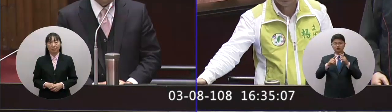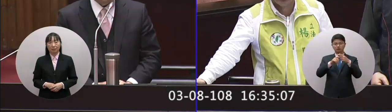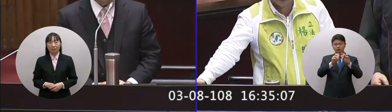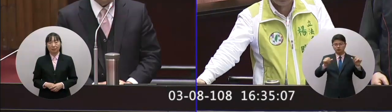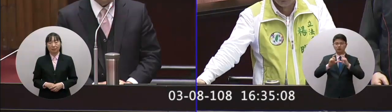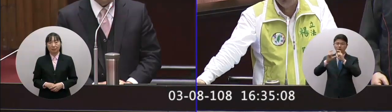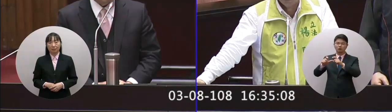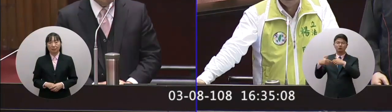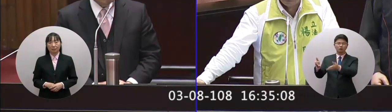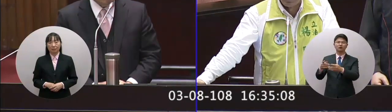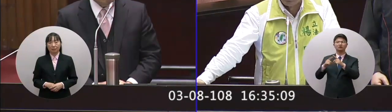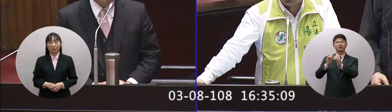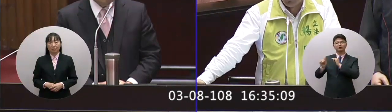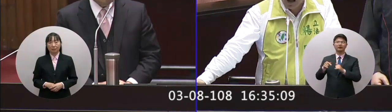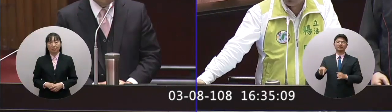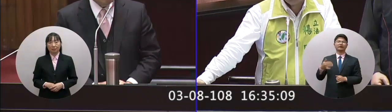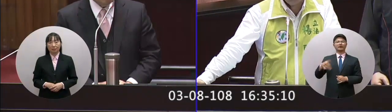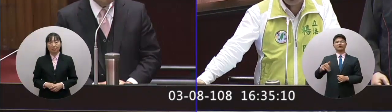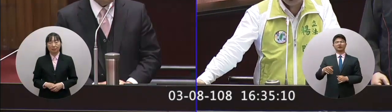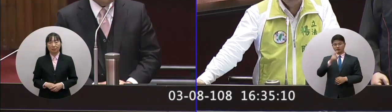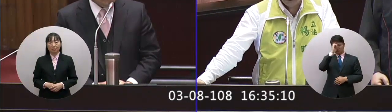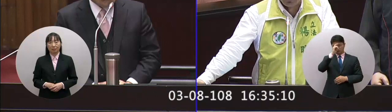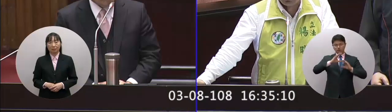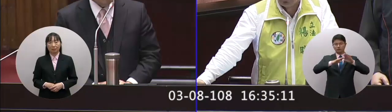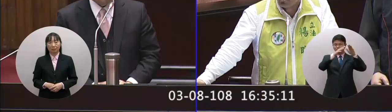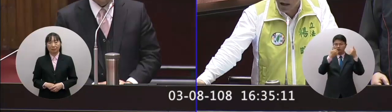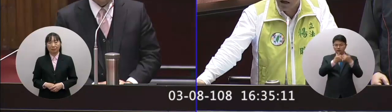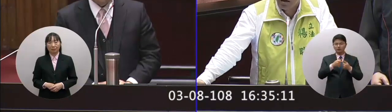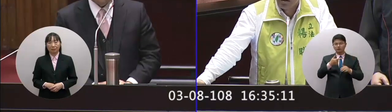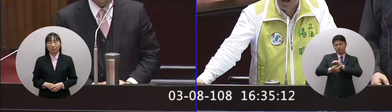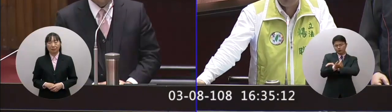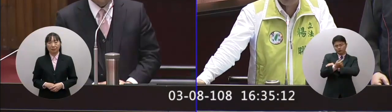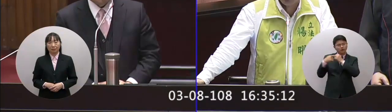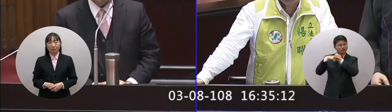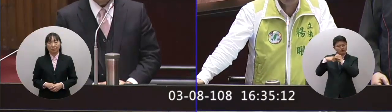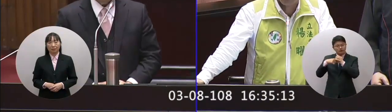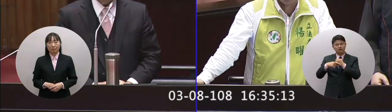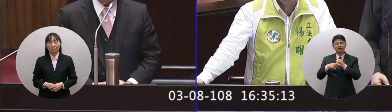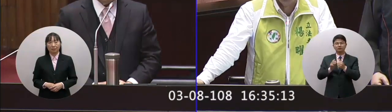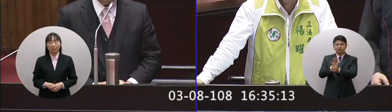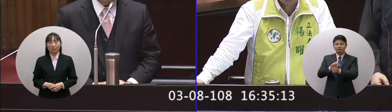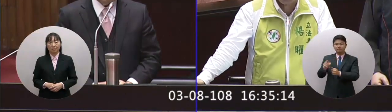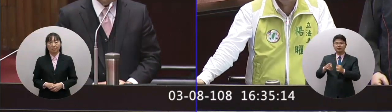民，这个部分也请国发会能够尽速研拟，